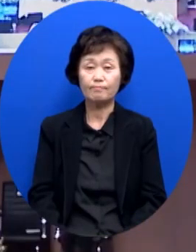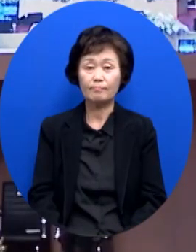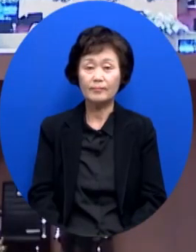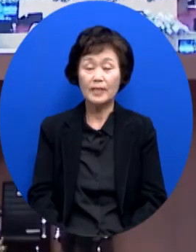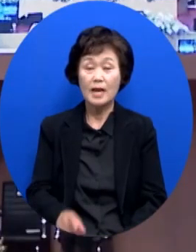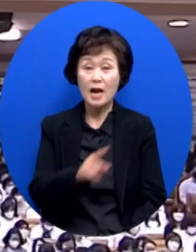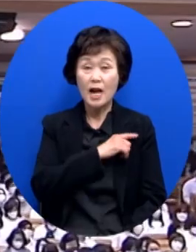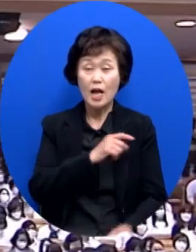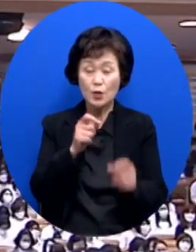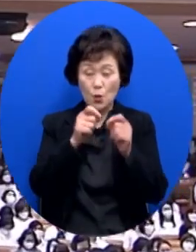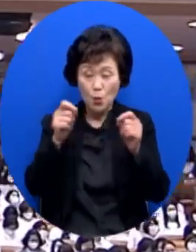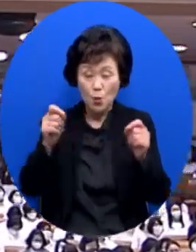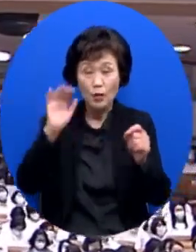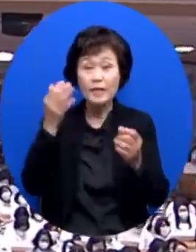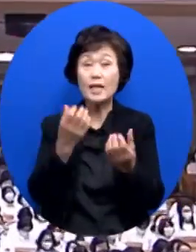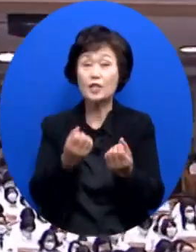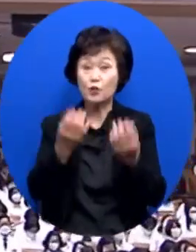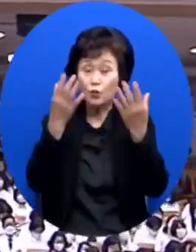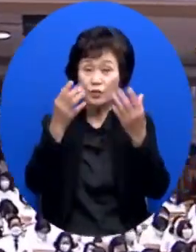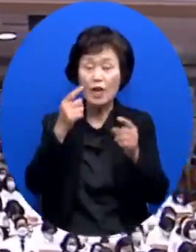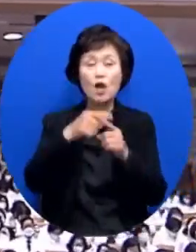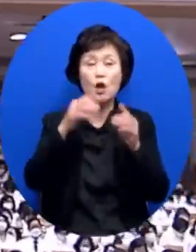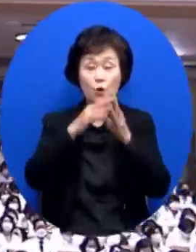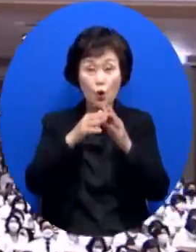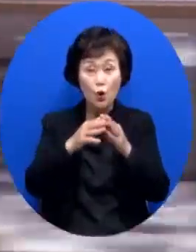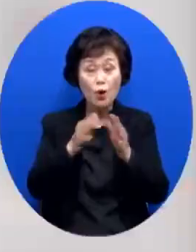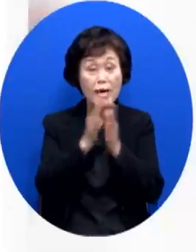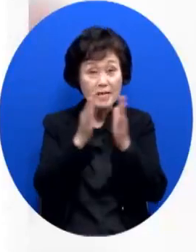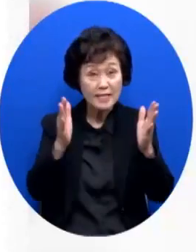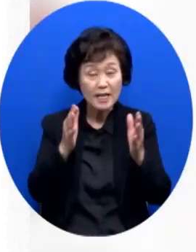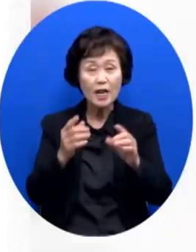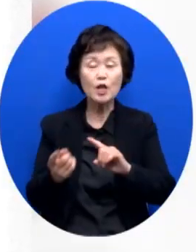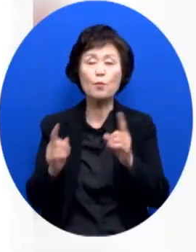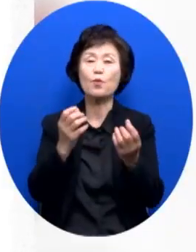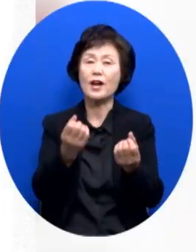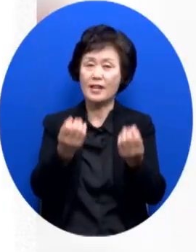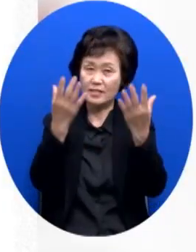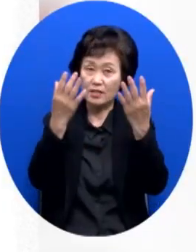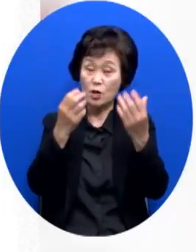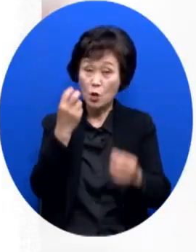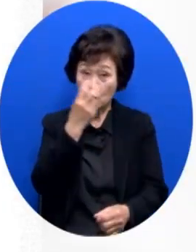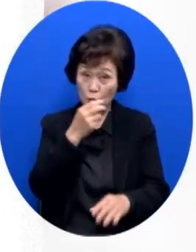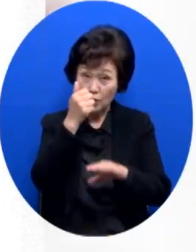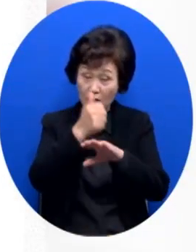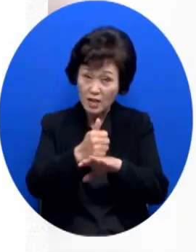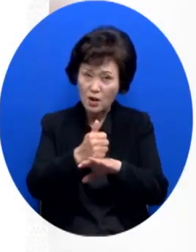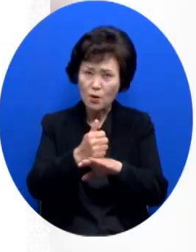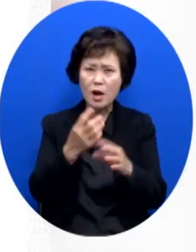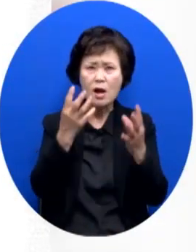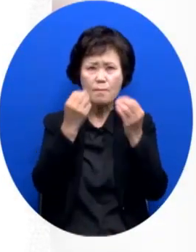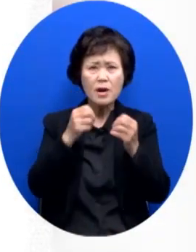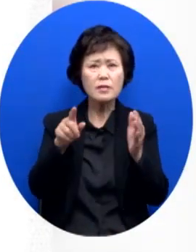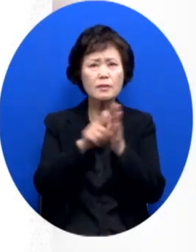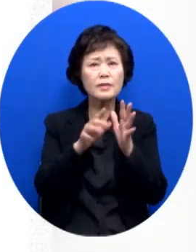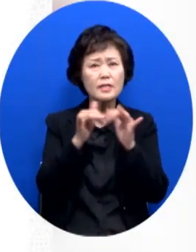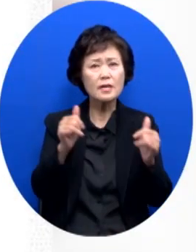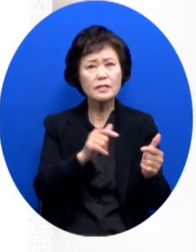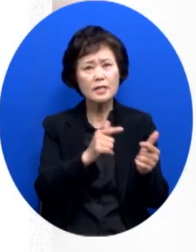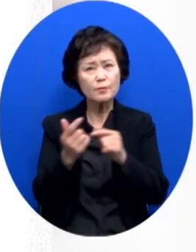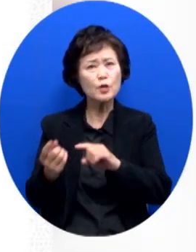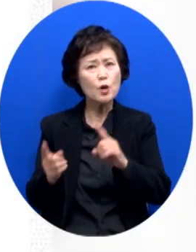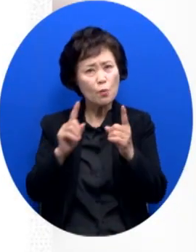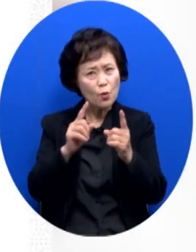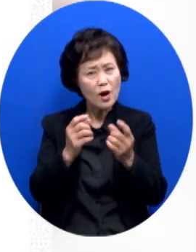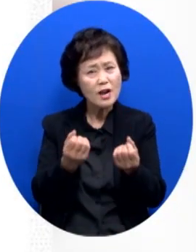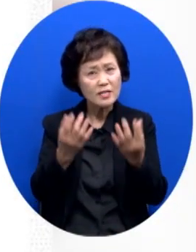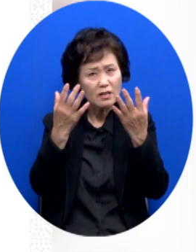가장 오래된 절기이자 교회 탄생의 근원인 부활절. 그러나 조사 결과 오늘날 많은 기독교인이 부활절을